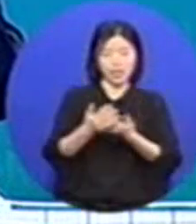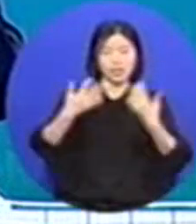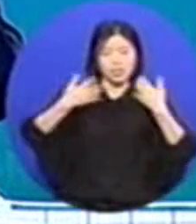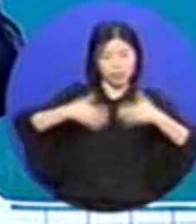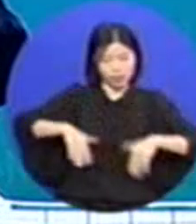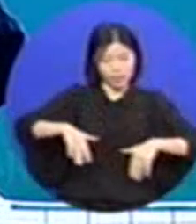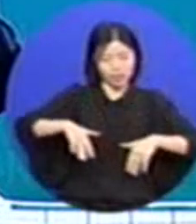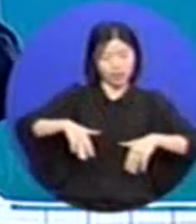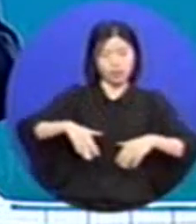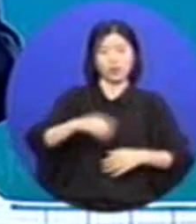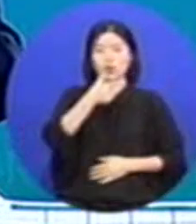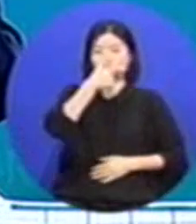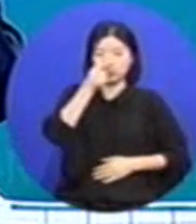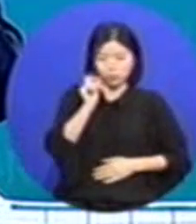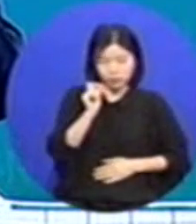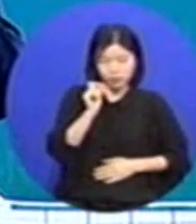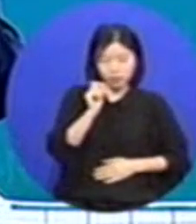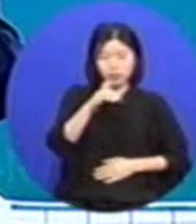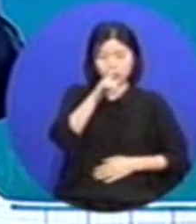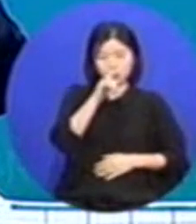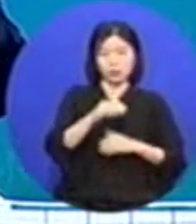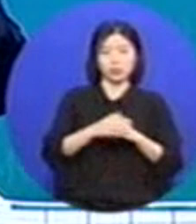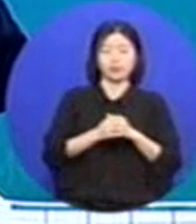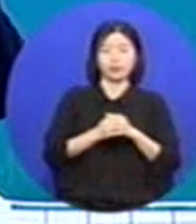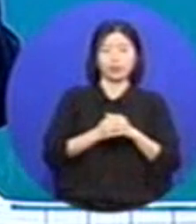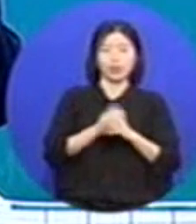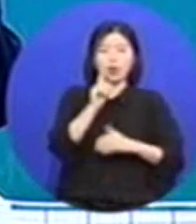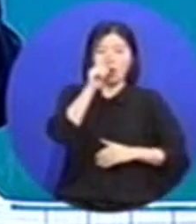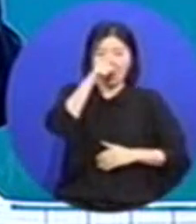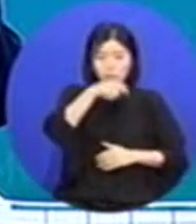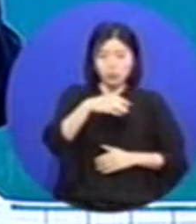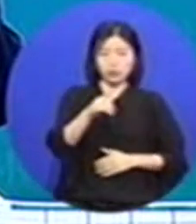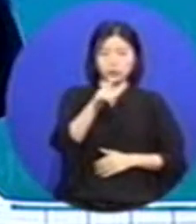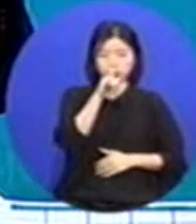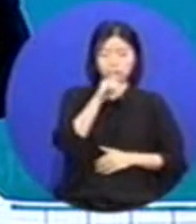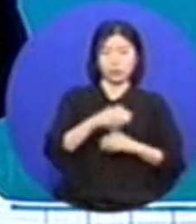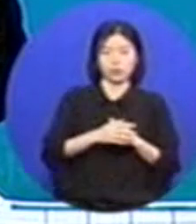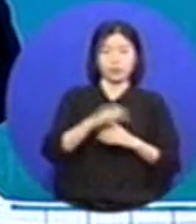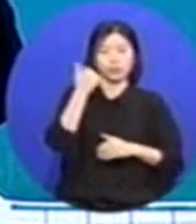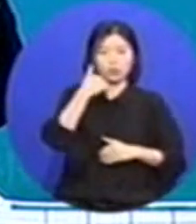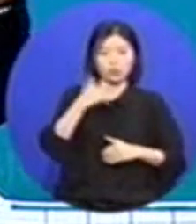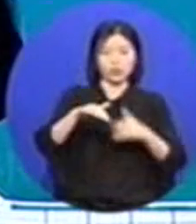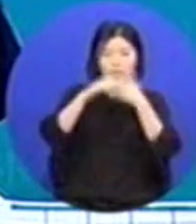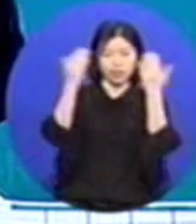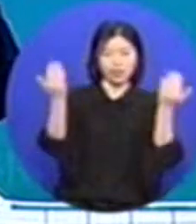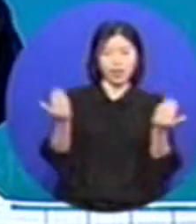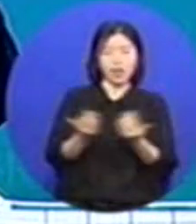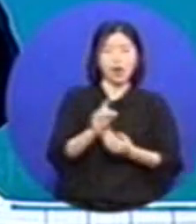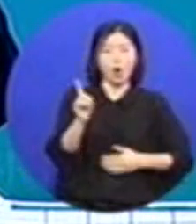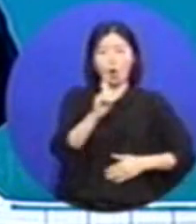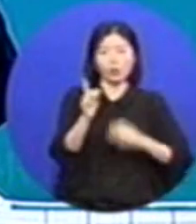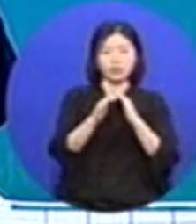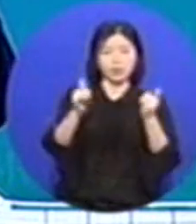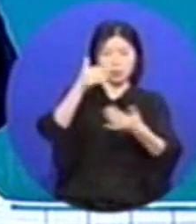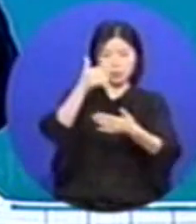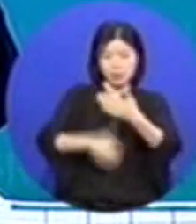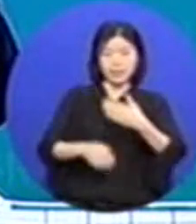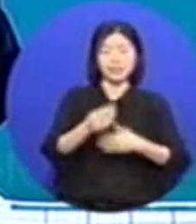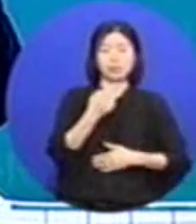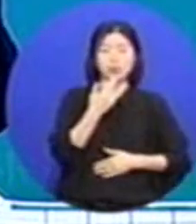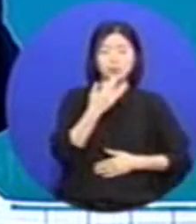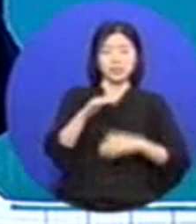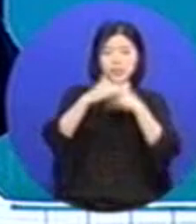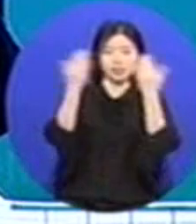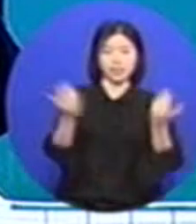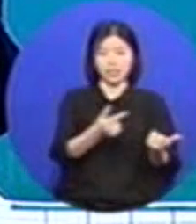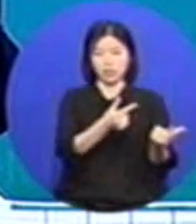점도 있고 부족한 점도 있고 또 허물도 있고 누구나 다 어느 사람도 예외없이 다